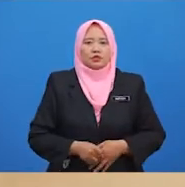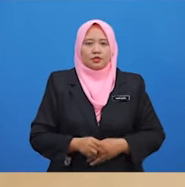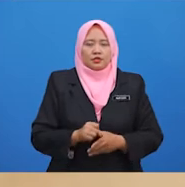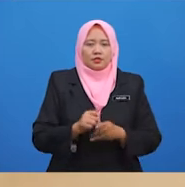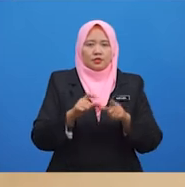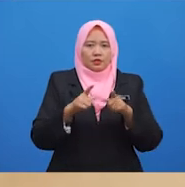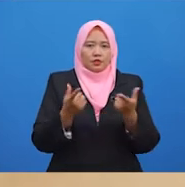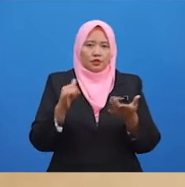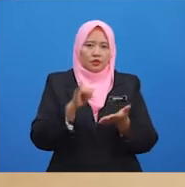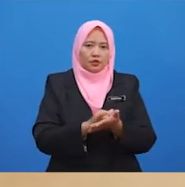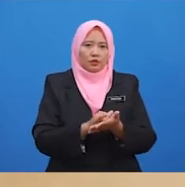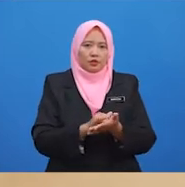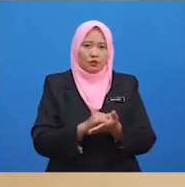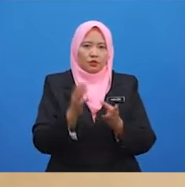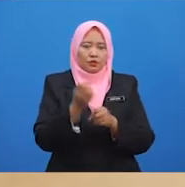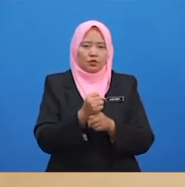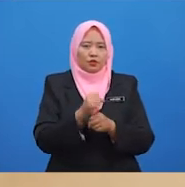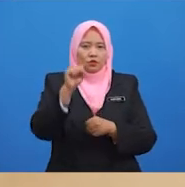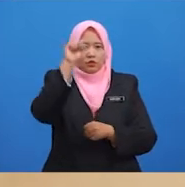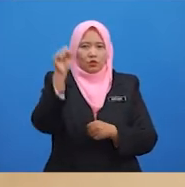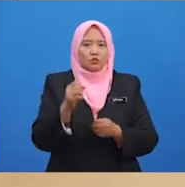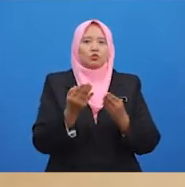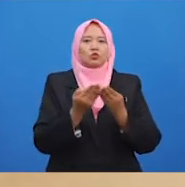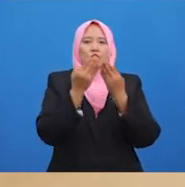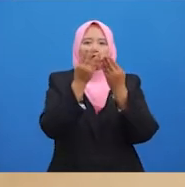persoalan mensyukuri nikmat pemberian Tuhan.